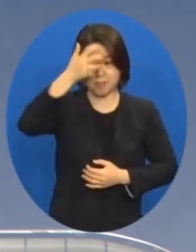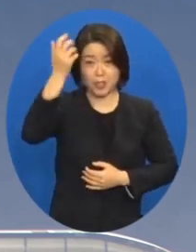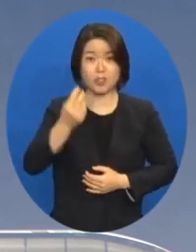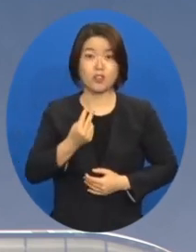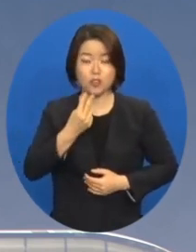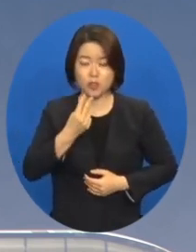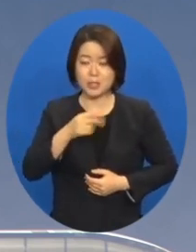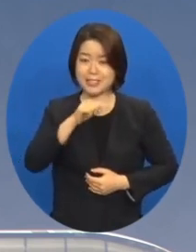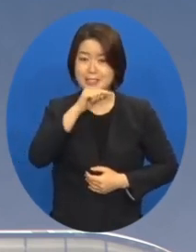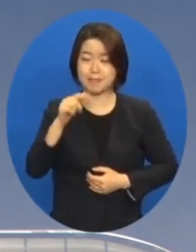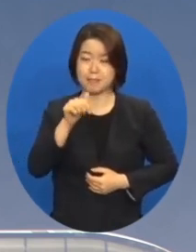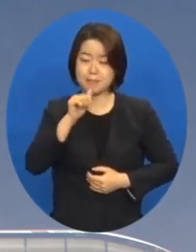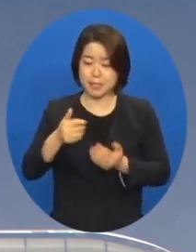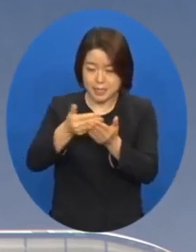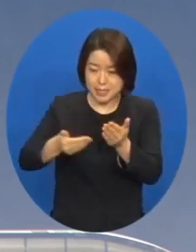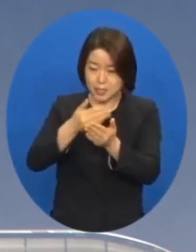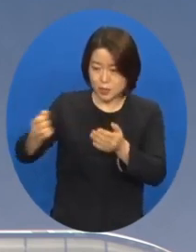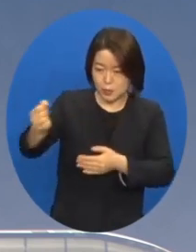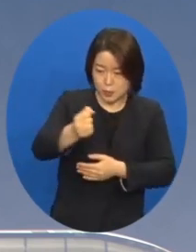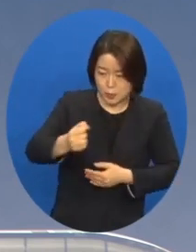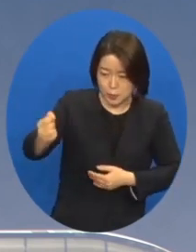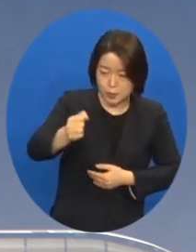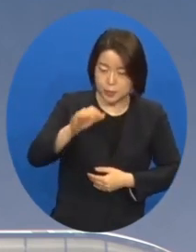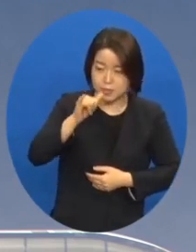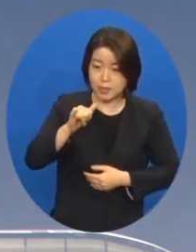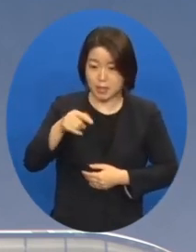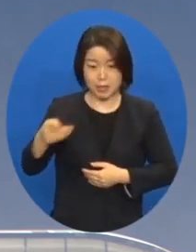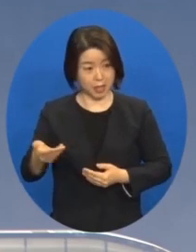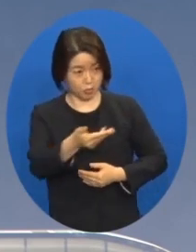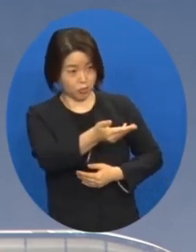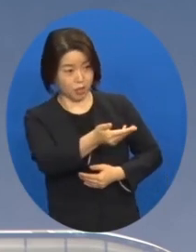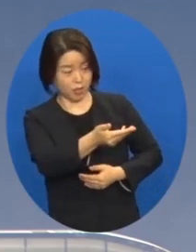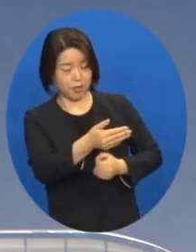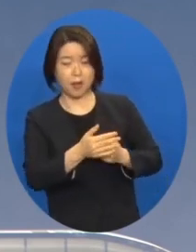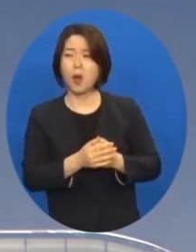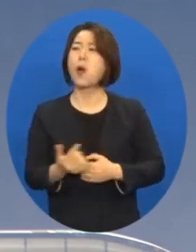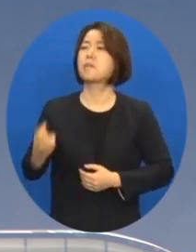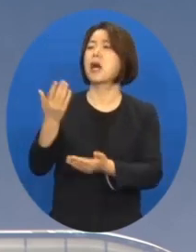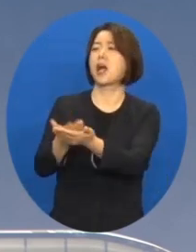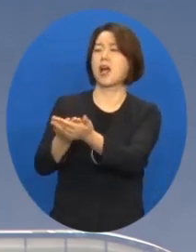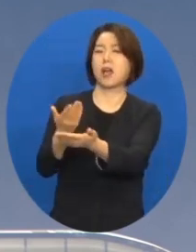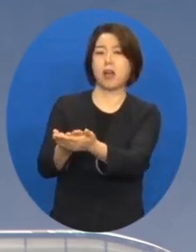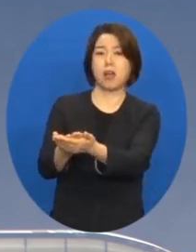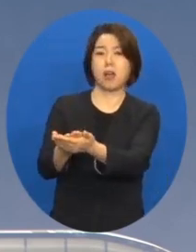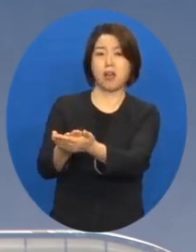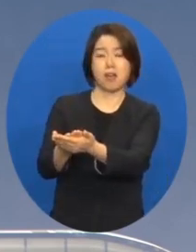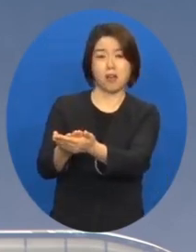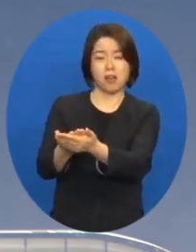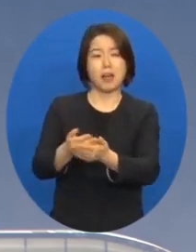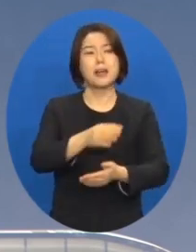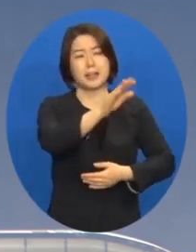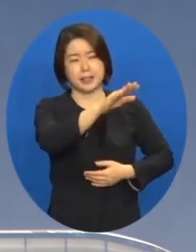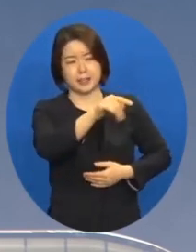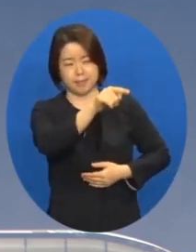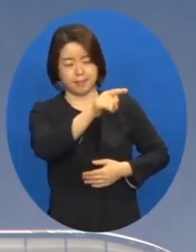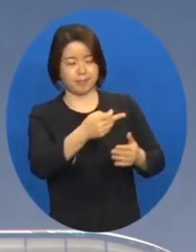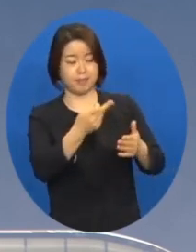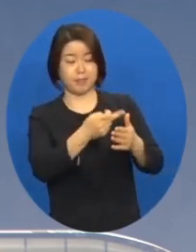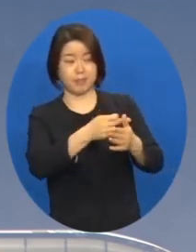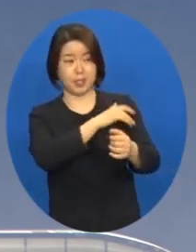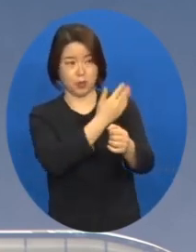끓이는데 그 야곱이 팥죽 한 그릇 줄까? 그 당장 줘. 그러면 형, 그 장자권